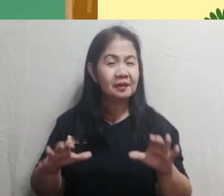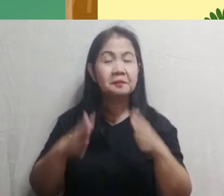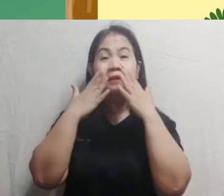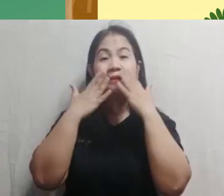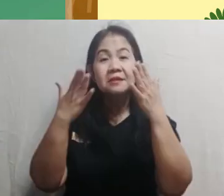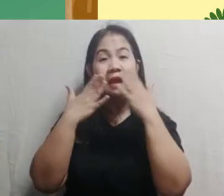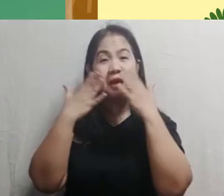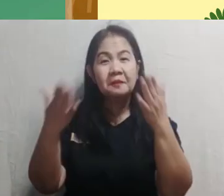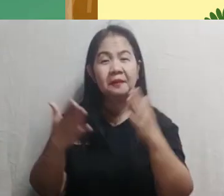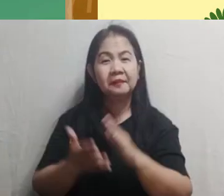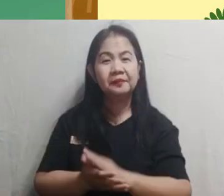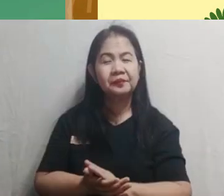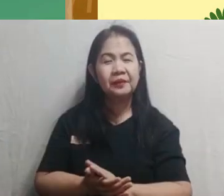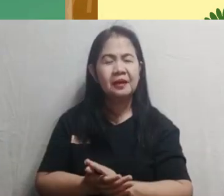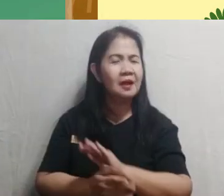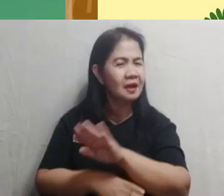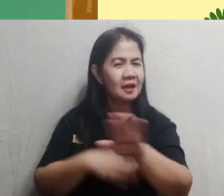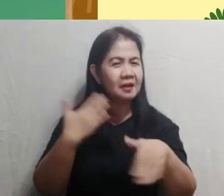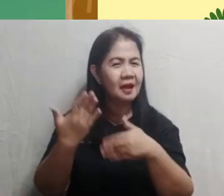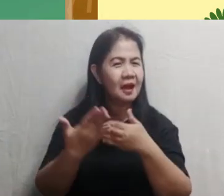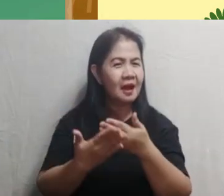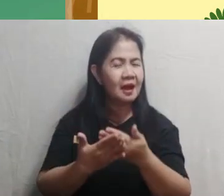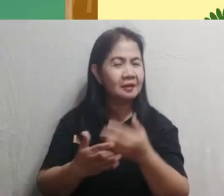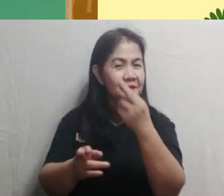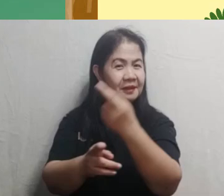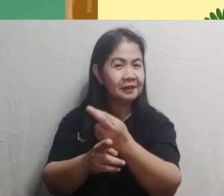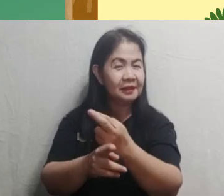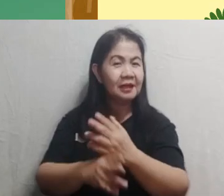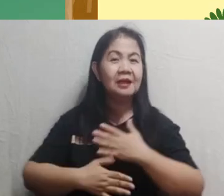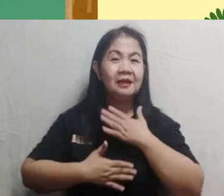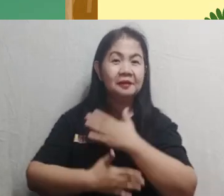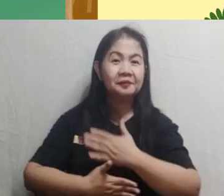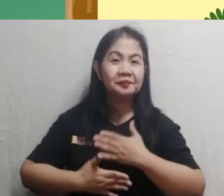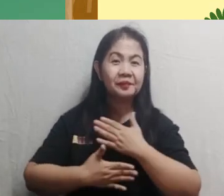ang pagpapasalamat sa mga karapatang